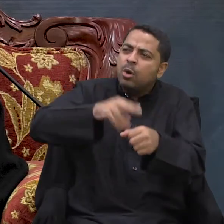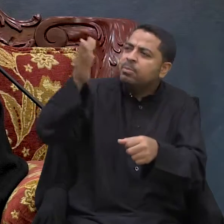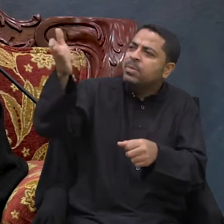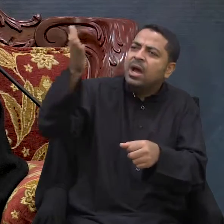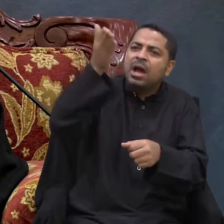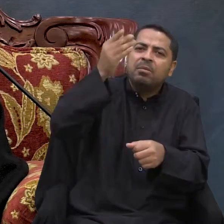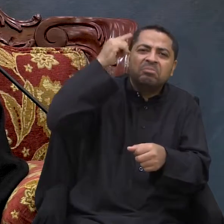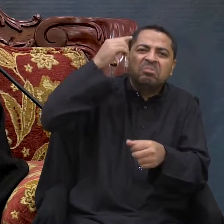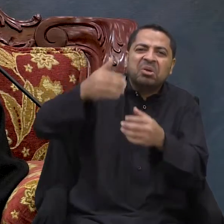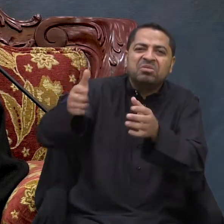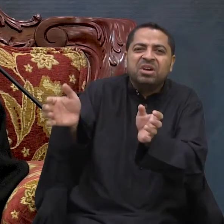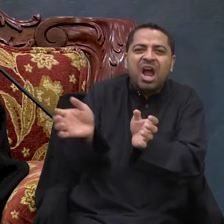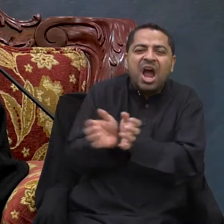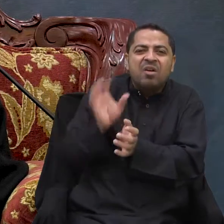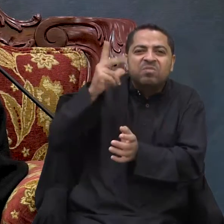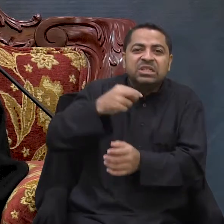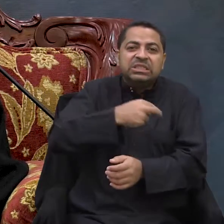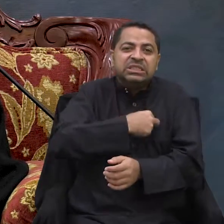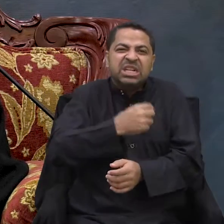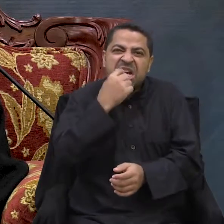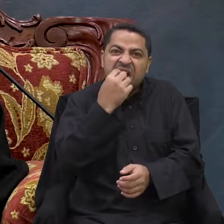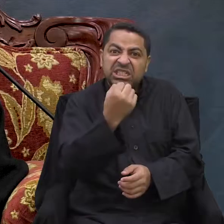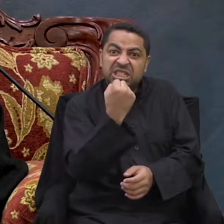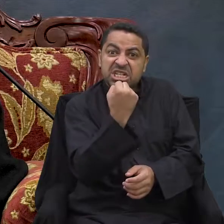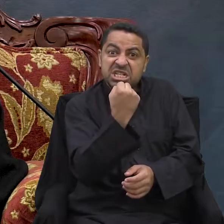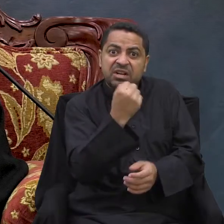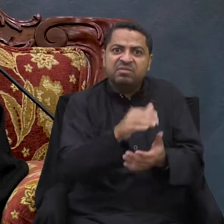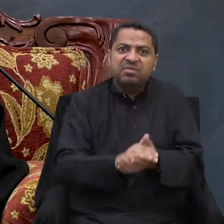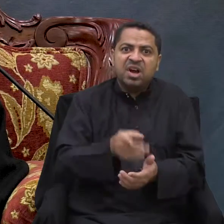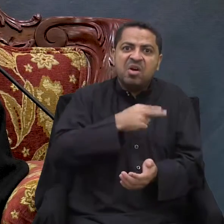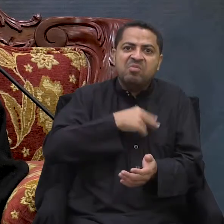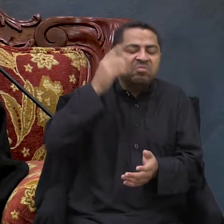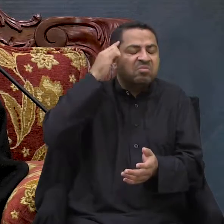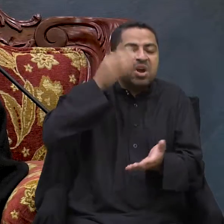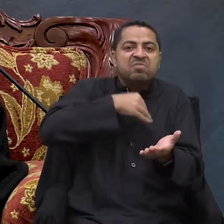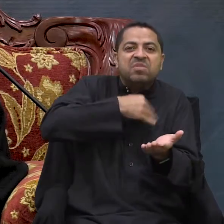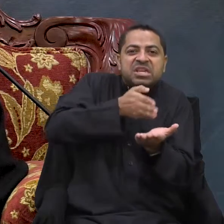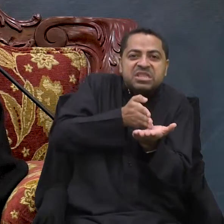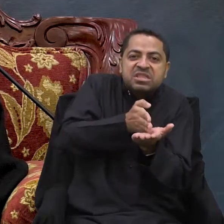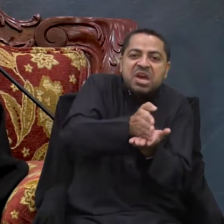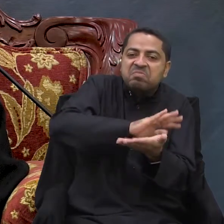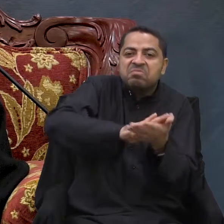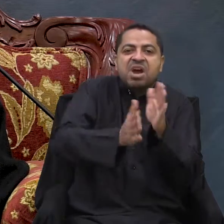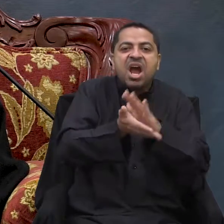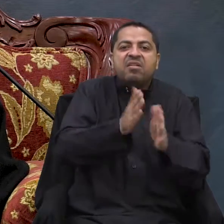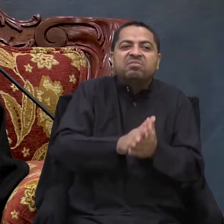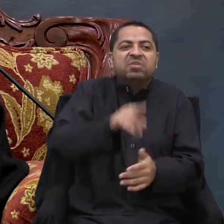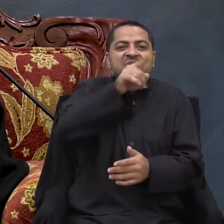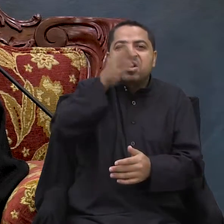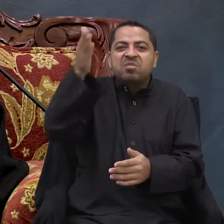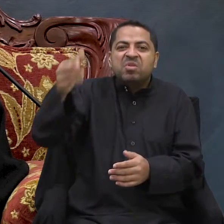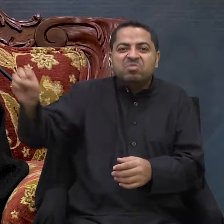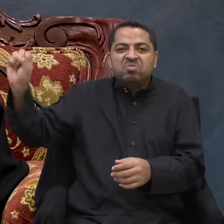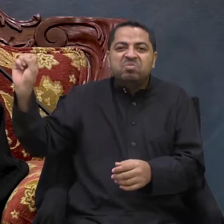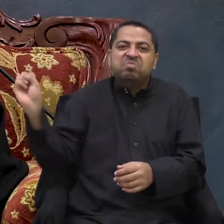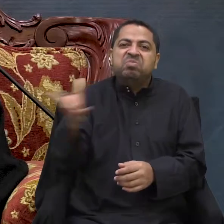القوم، ولكن قست القلوب فلم تمل لهداية، تبا